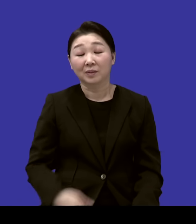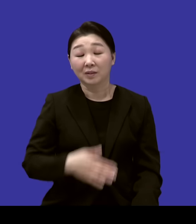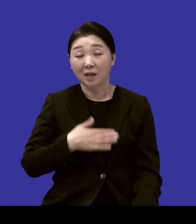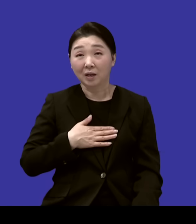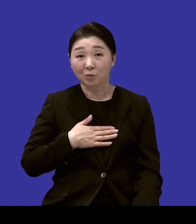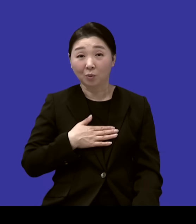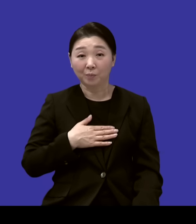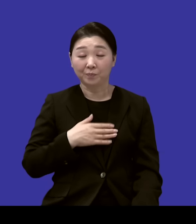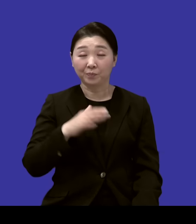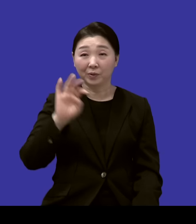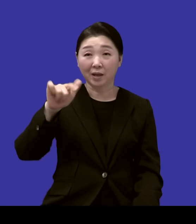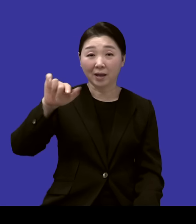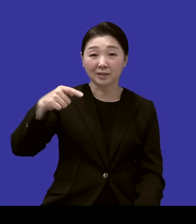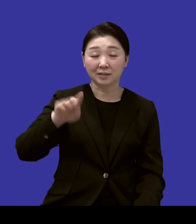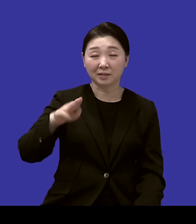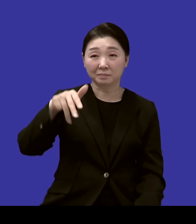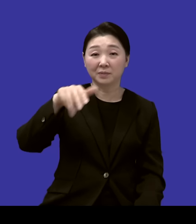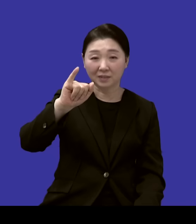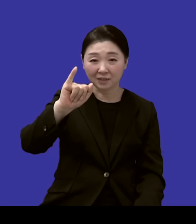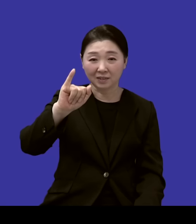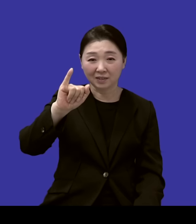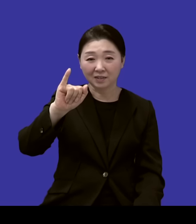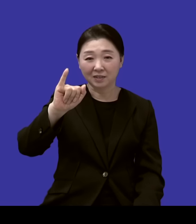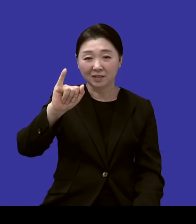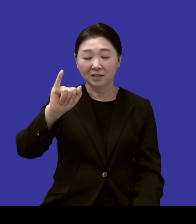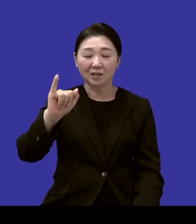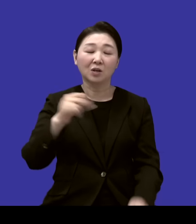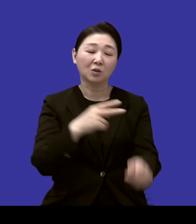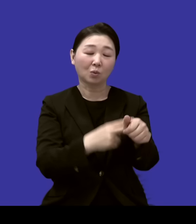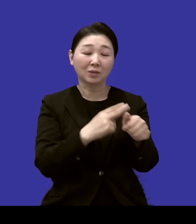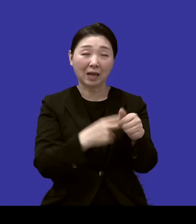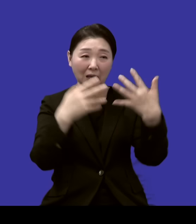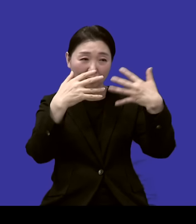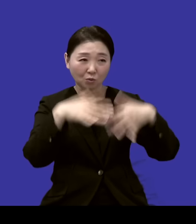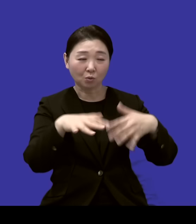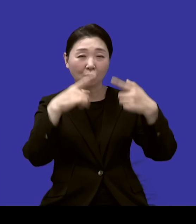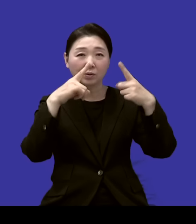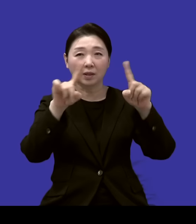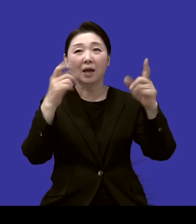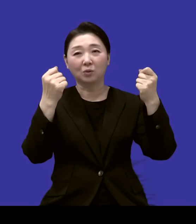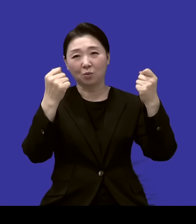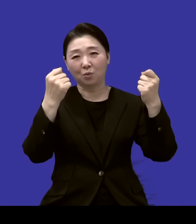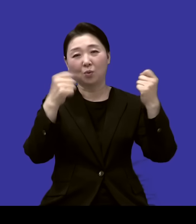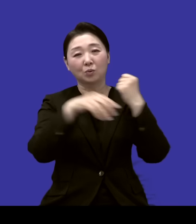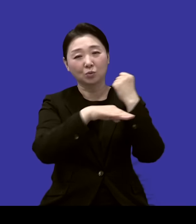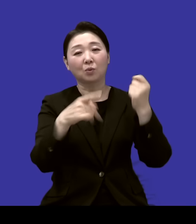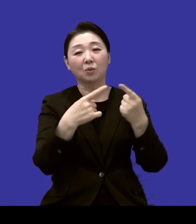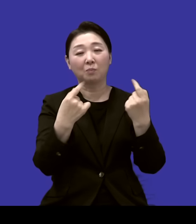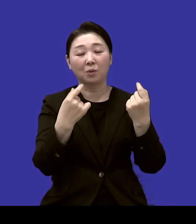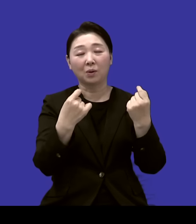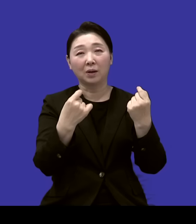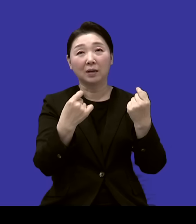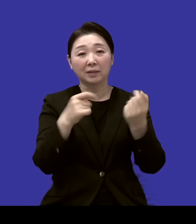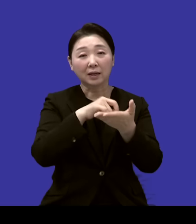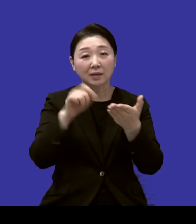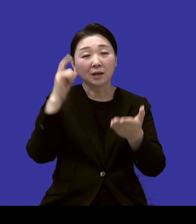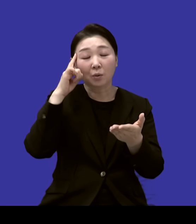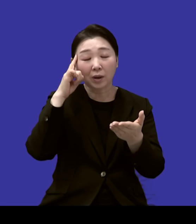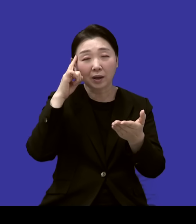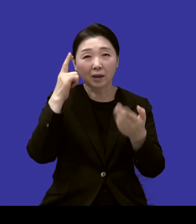되었거든요. 학습지 교사 할 수 있는 조건이 대졸이었었거든요. 예. 근데 제가 또 작가가 된 이유 중에 하나가 학습지 교사였어요.